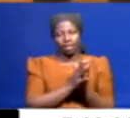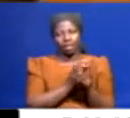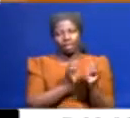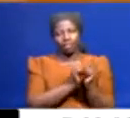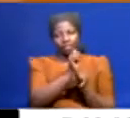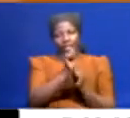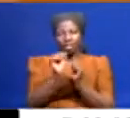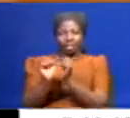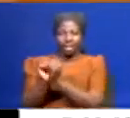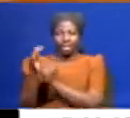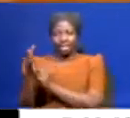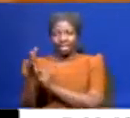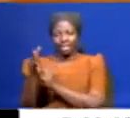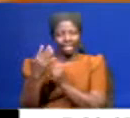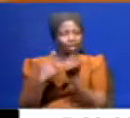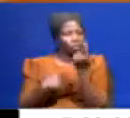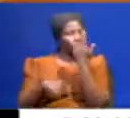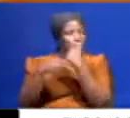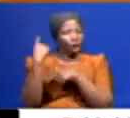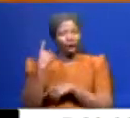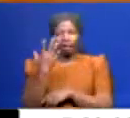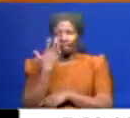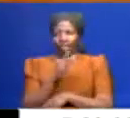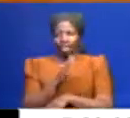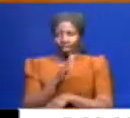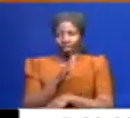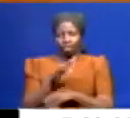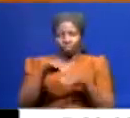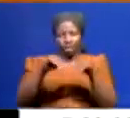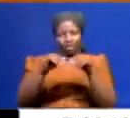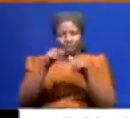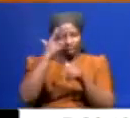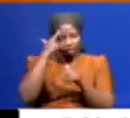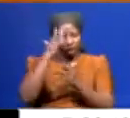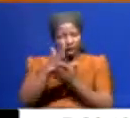na kuibuka kufuzu kwa mechi za nusu fainali.